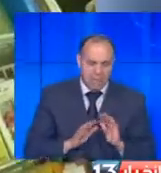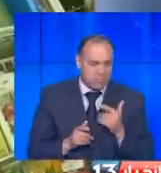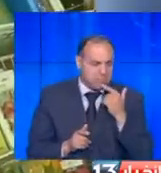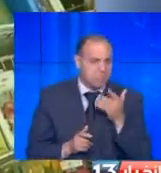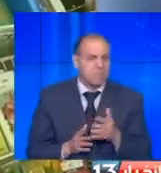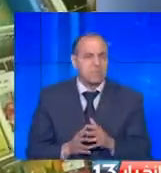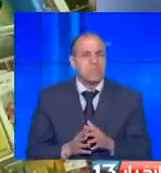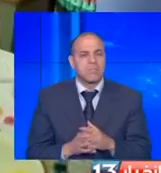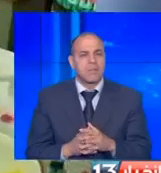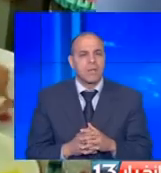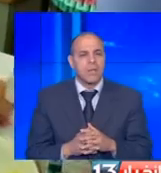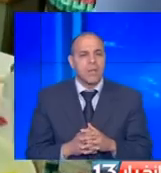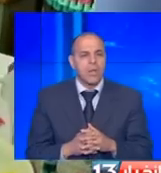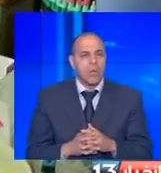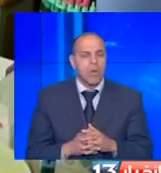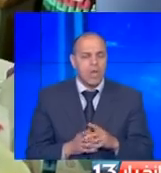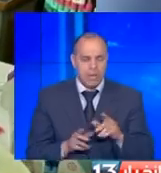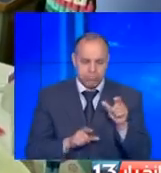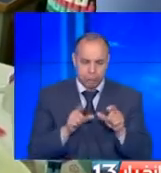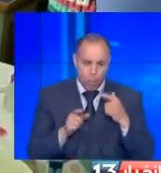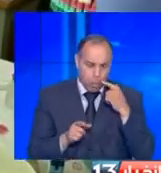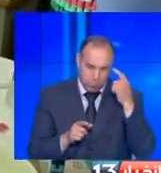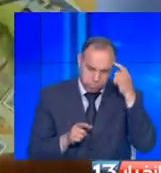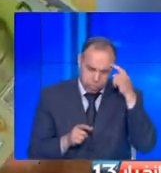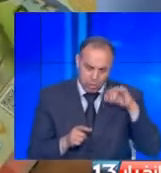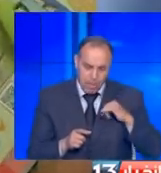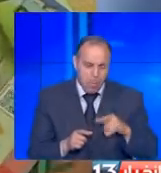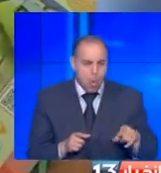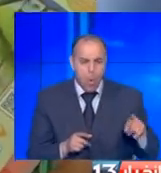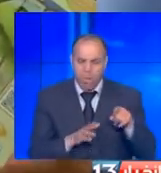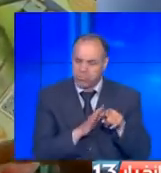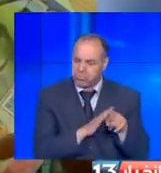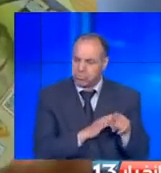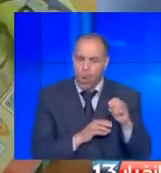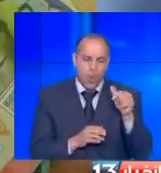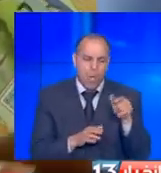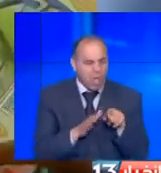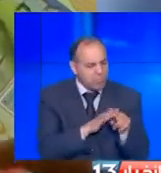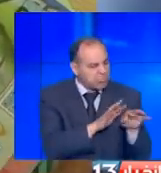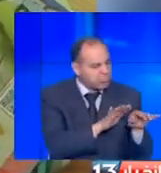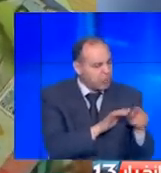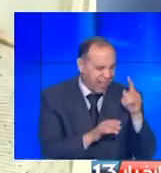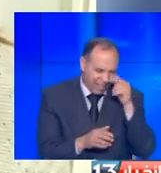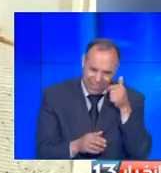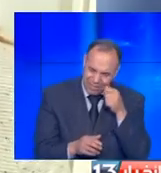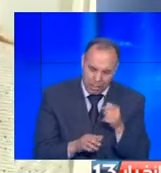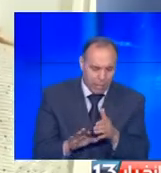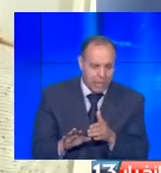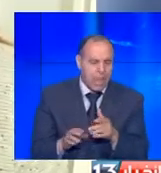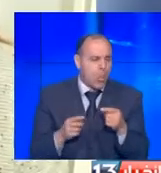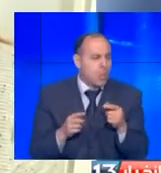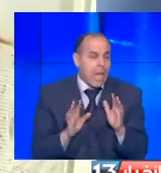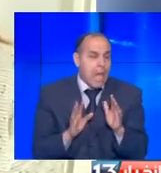يعني والإغراق يعني ممكن فكر شبابنا في كل ما هو رقمي، مع انه احنا ما احناش ضد الرقمي، لكن